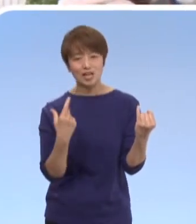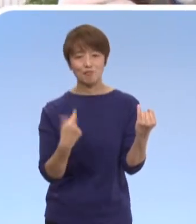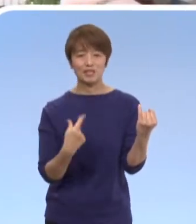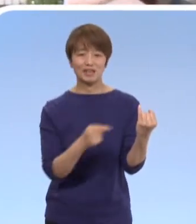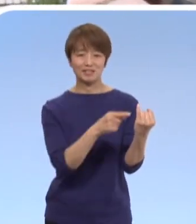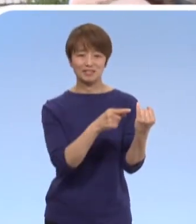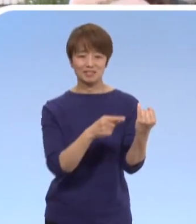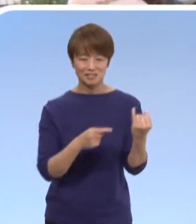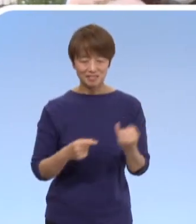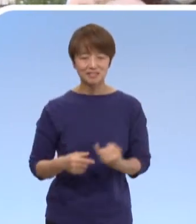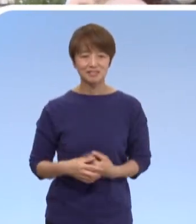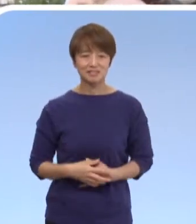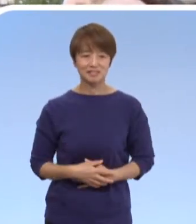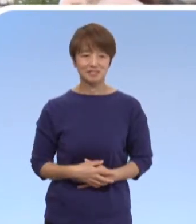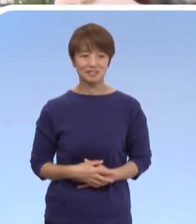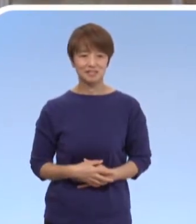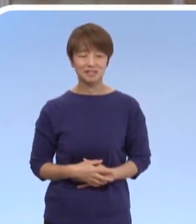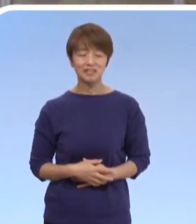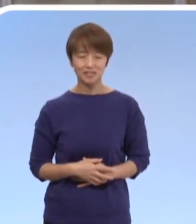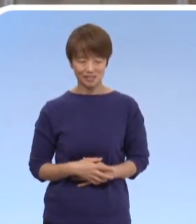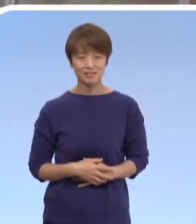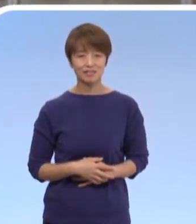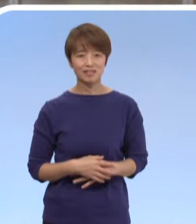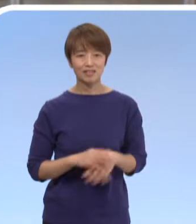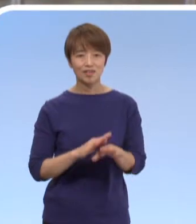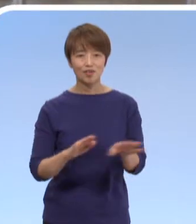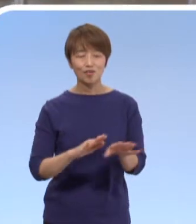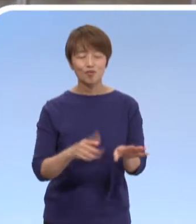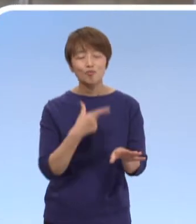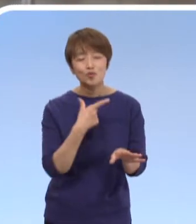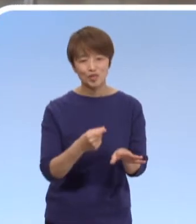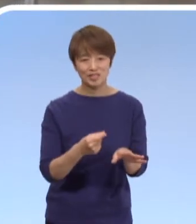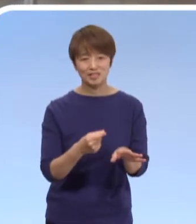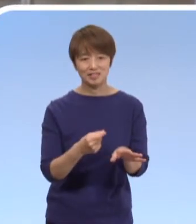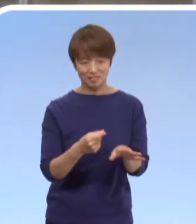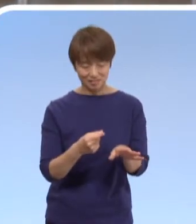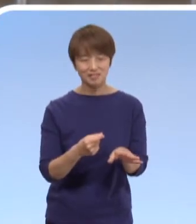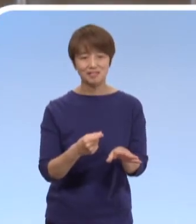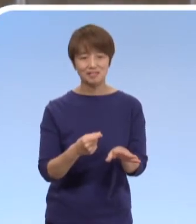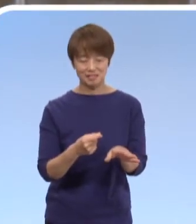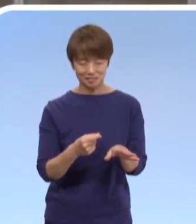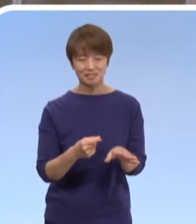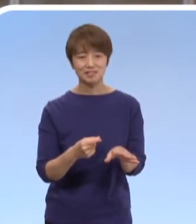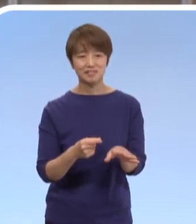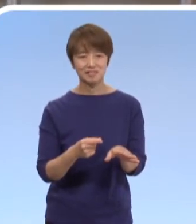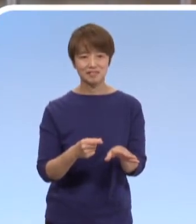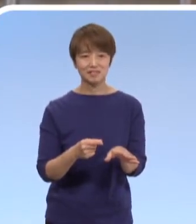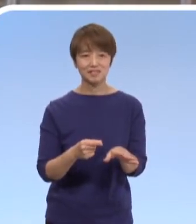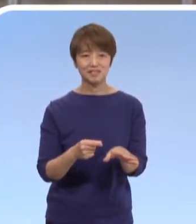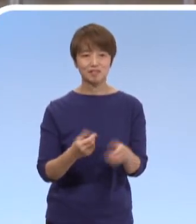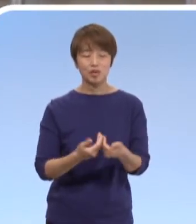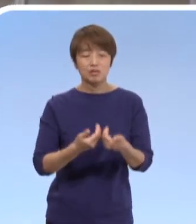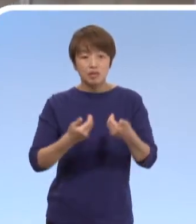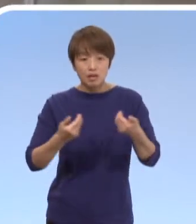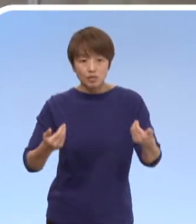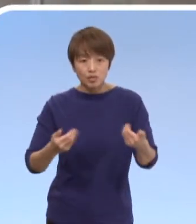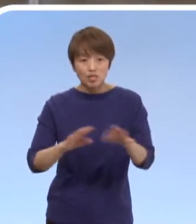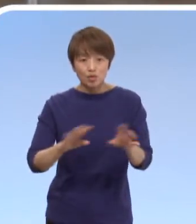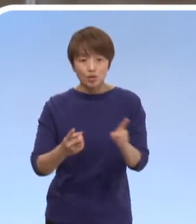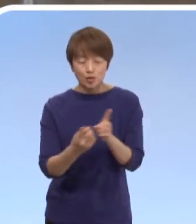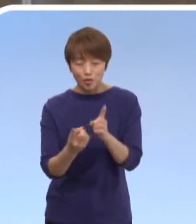みたいな感じもっとちっちゃい子たちとコロナとかなかったら特にもっと触れ合えてたんです